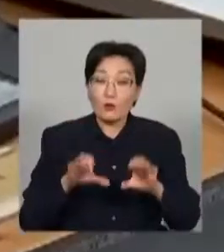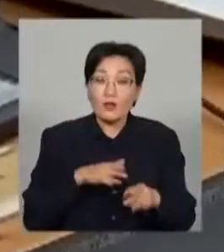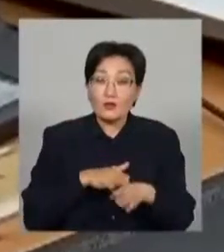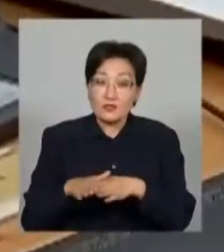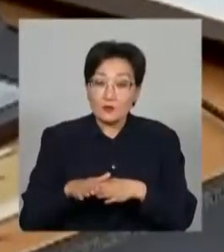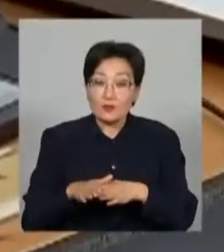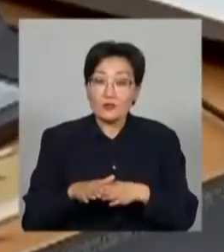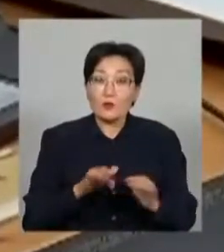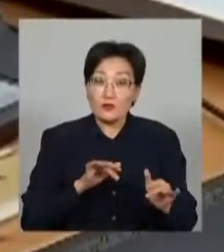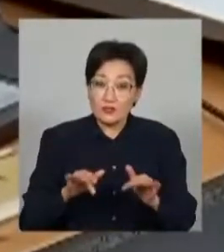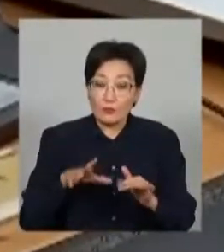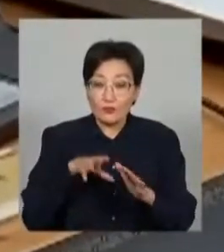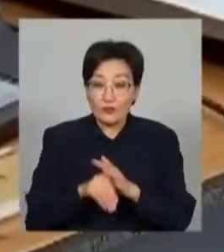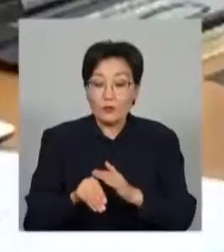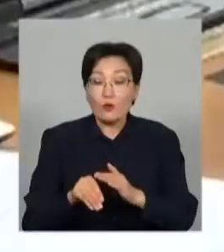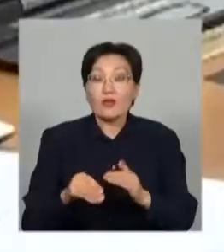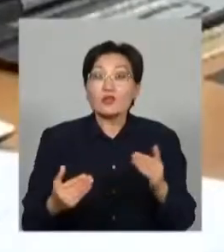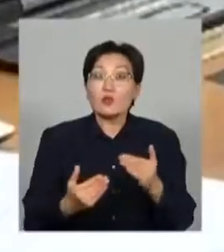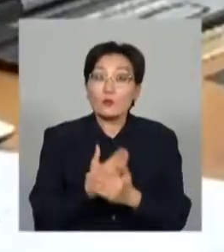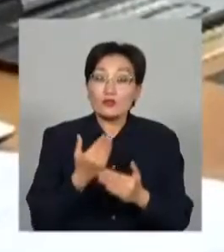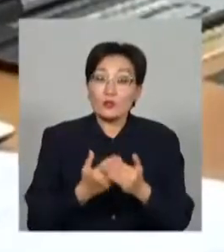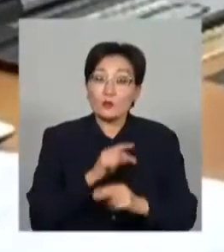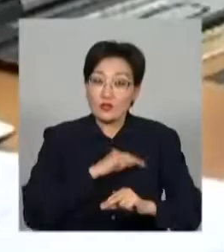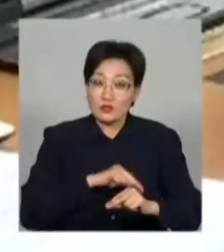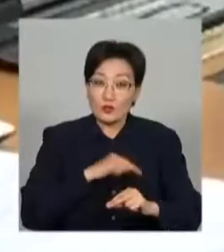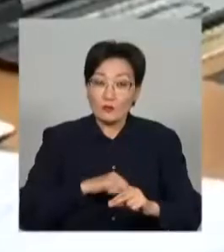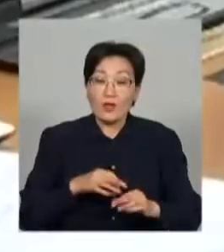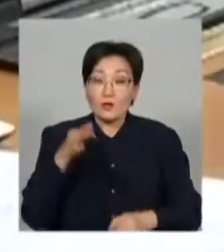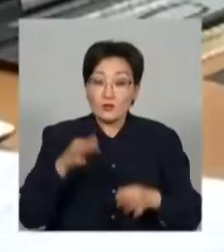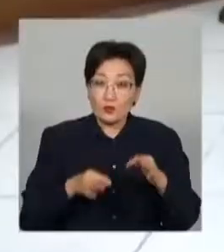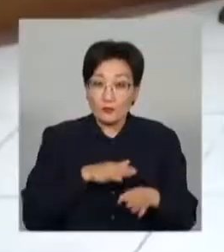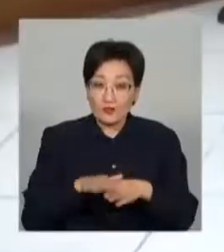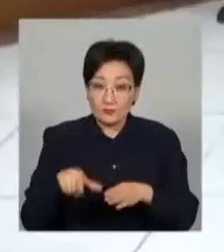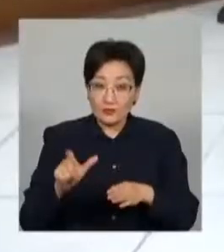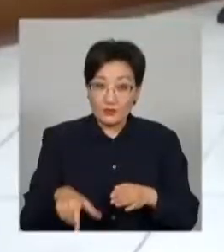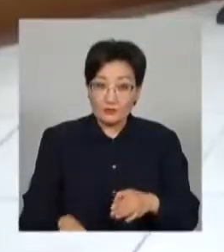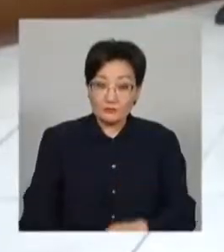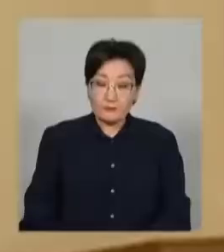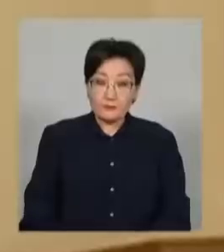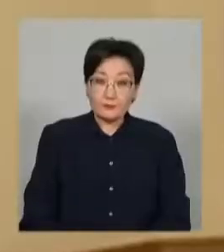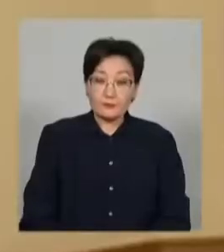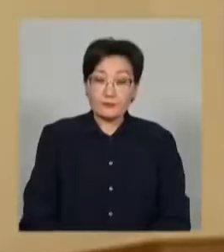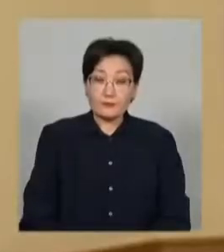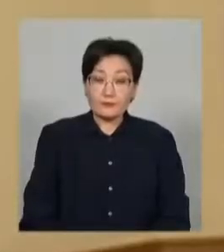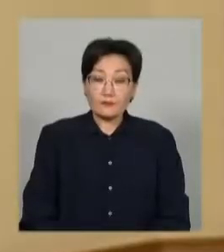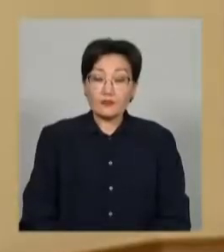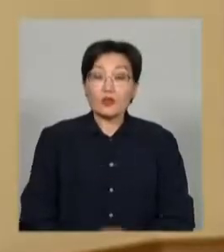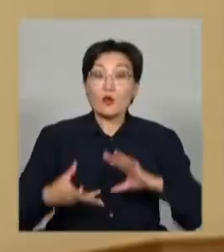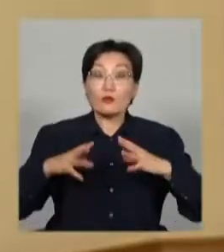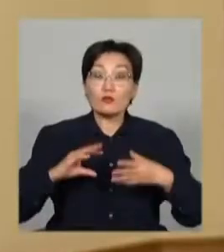исполнительном производстве. В ней будут заложены новые полномочия судебного исполнителя. И